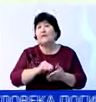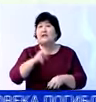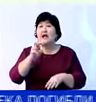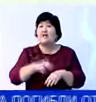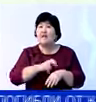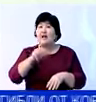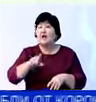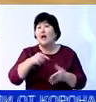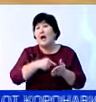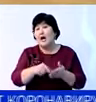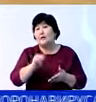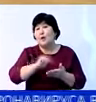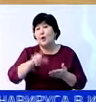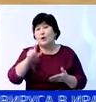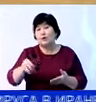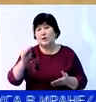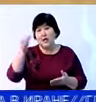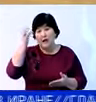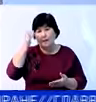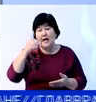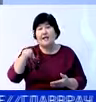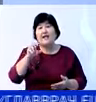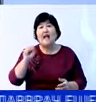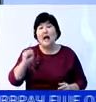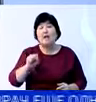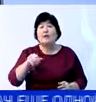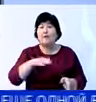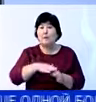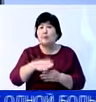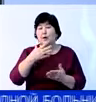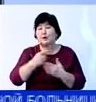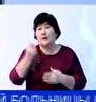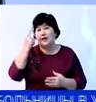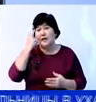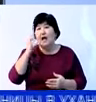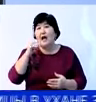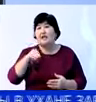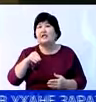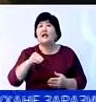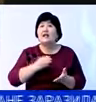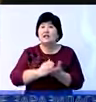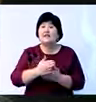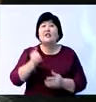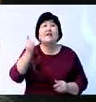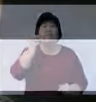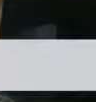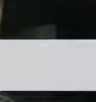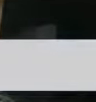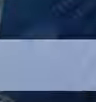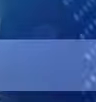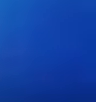далее. Отметим, журналист по образованию Дастан Айтбай пополнил свои знания в IT-сфере в Москве.